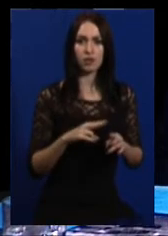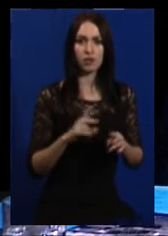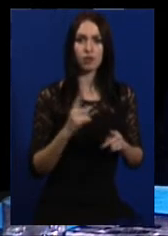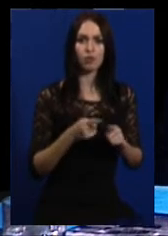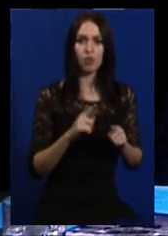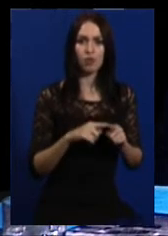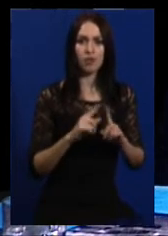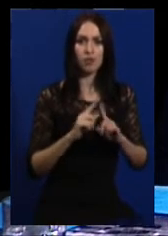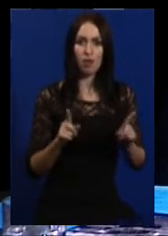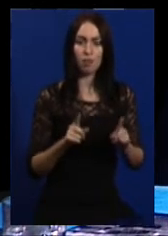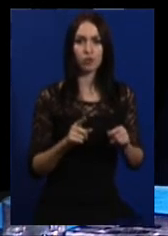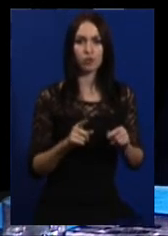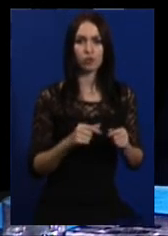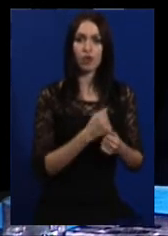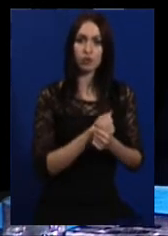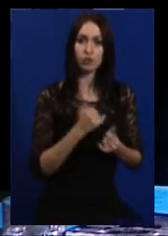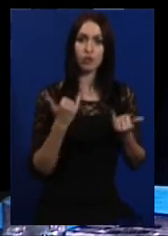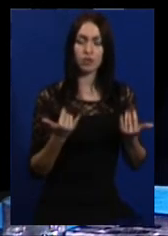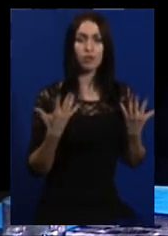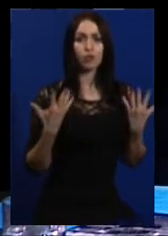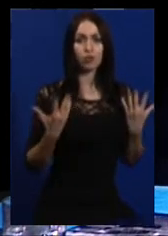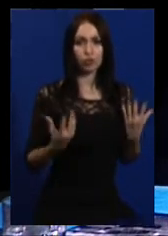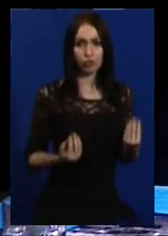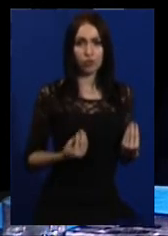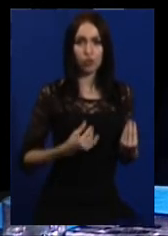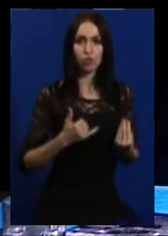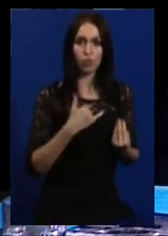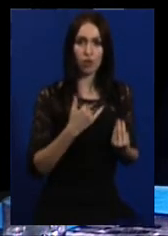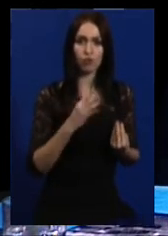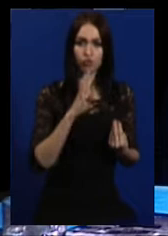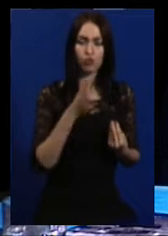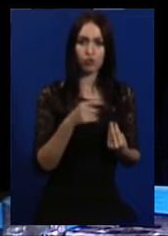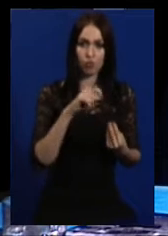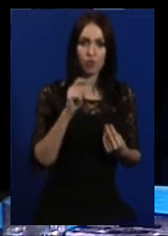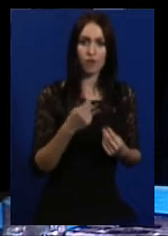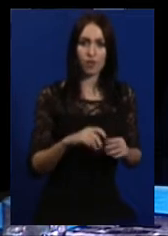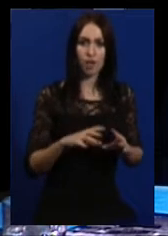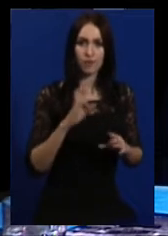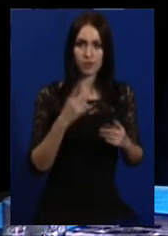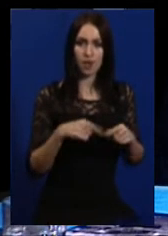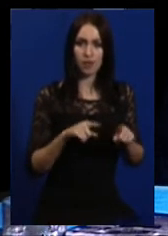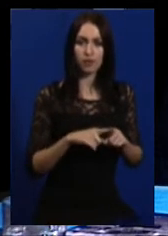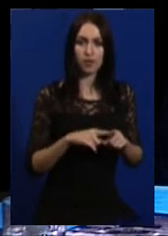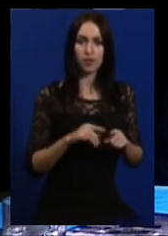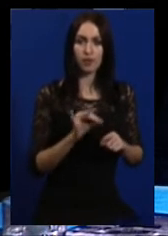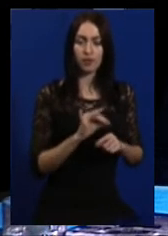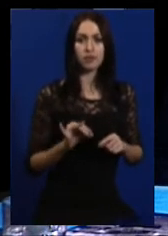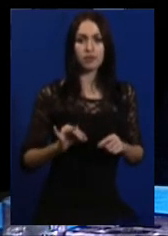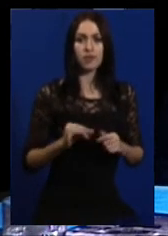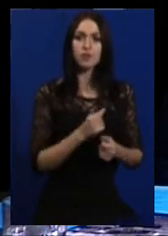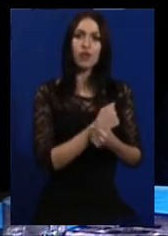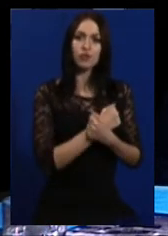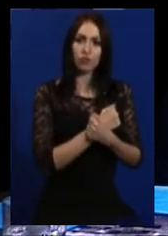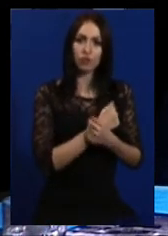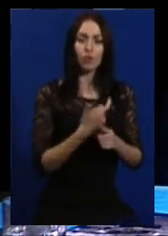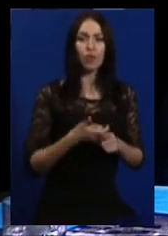необычно к сожалению на сегодняшний день у нас четвертый год война в стране и сожалению